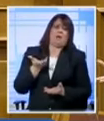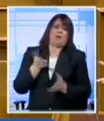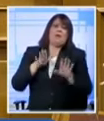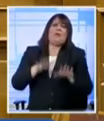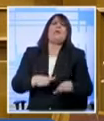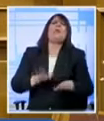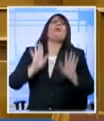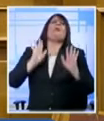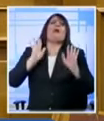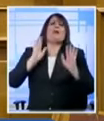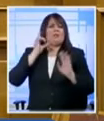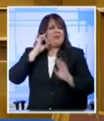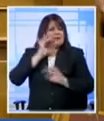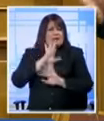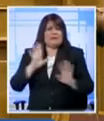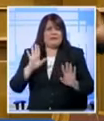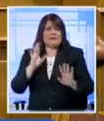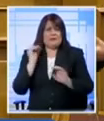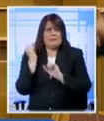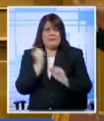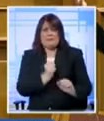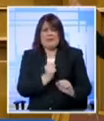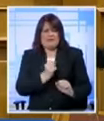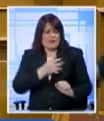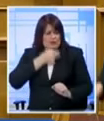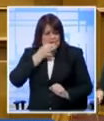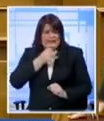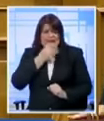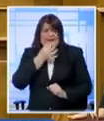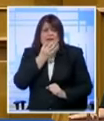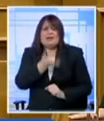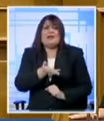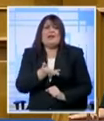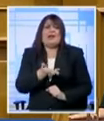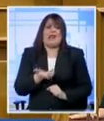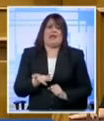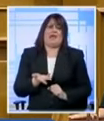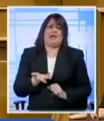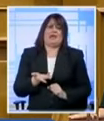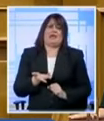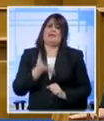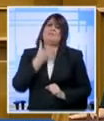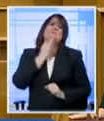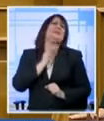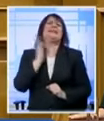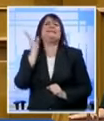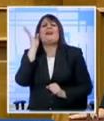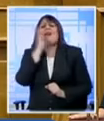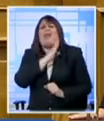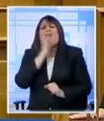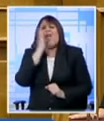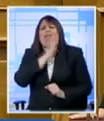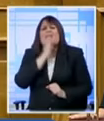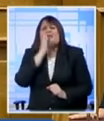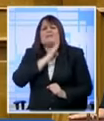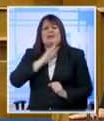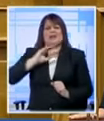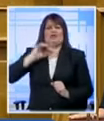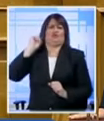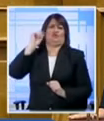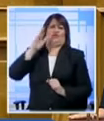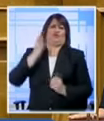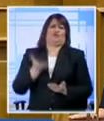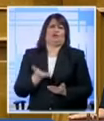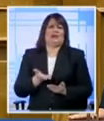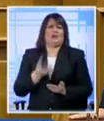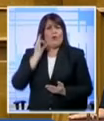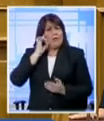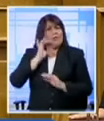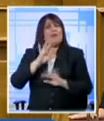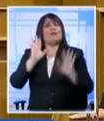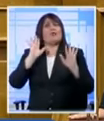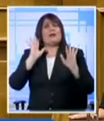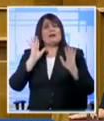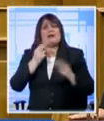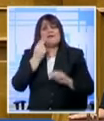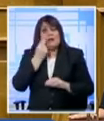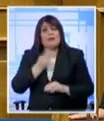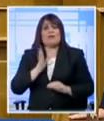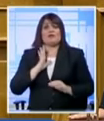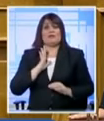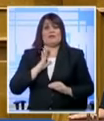καταλάβει τίποτα. Λες και δεν είχε δει ότι έχουμε γίνει ευρωπαϊκά διεθνώς ρεζίλι. Λες και δεν ήξερε ότι